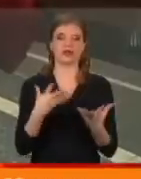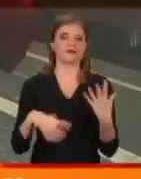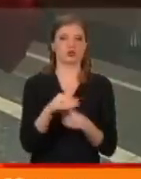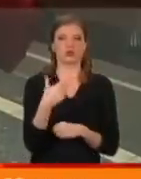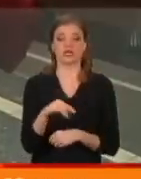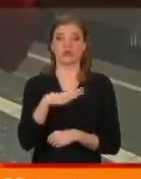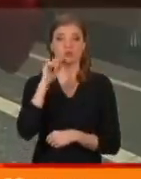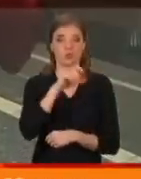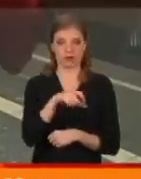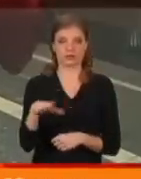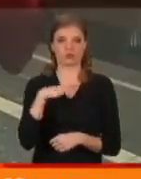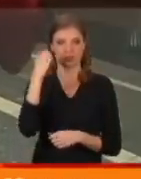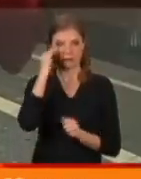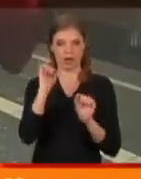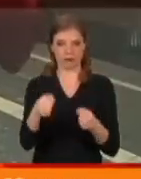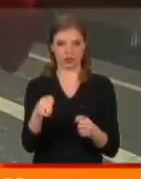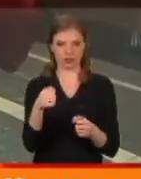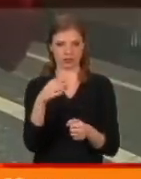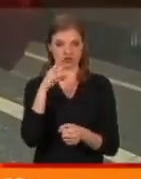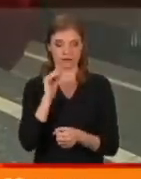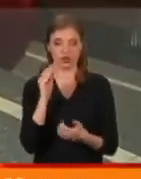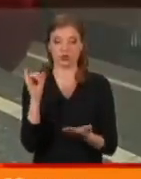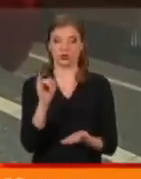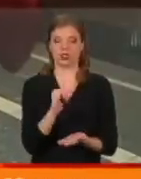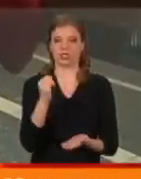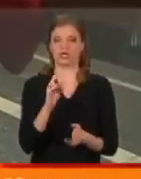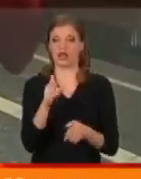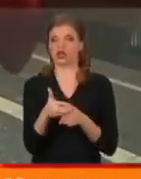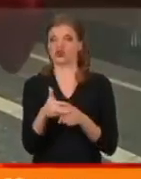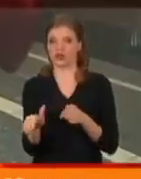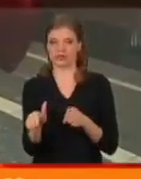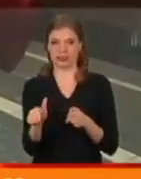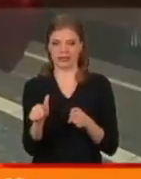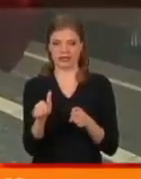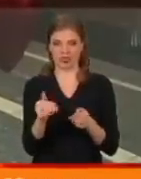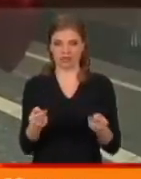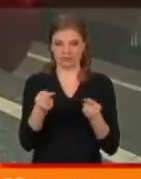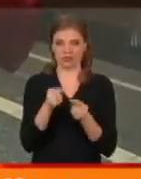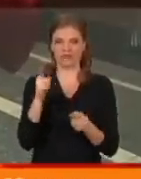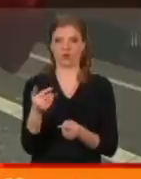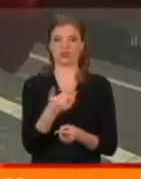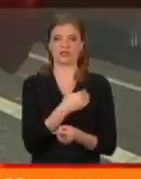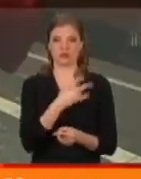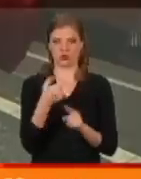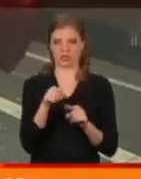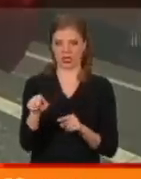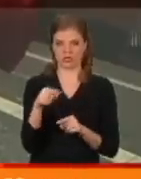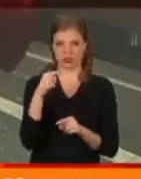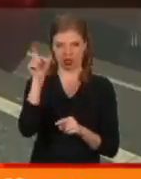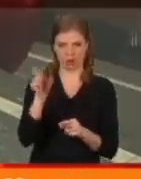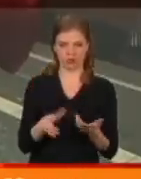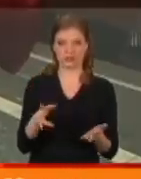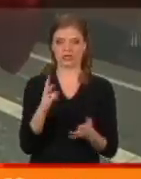були українці, вони ставили пам'ятник Шевченку. І як частина ідентифікації, вони замахнулися саме на цей образ, саме